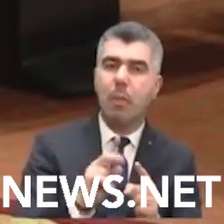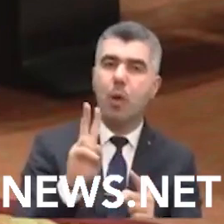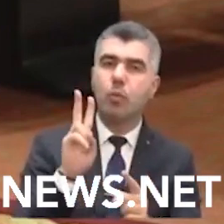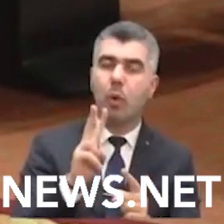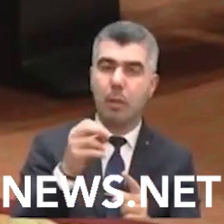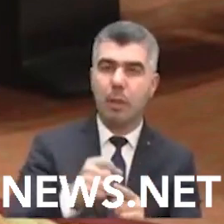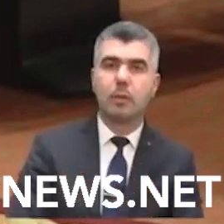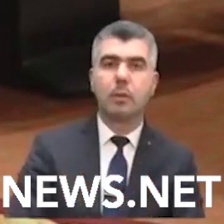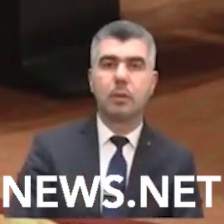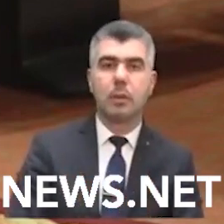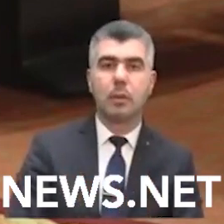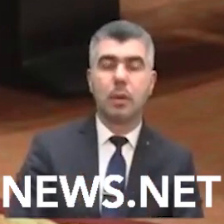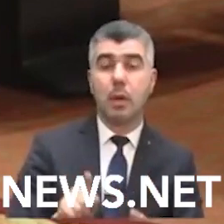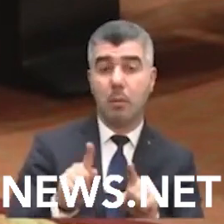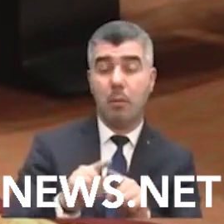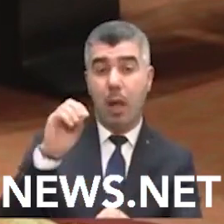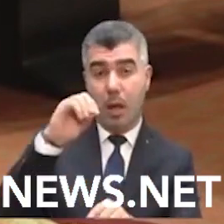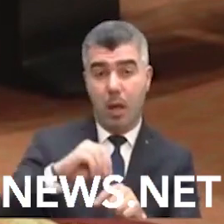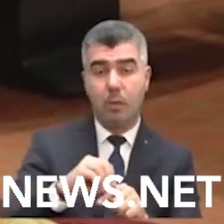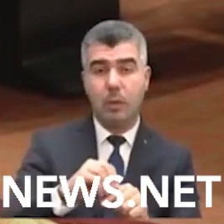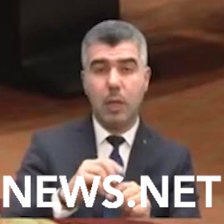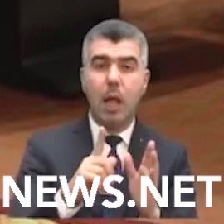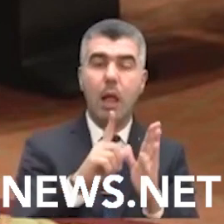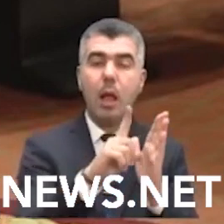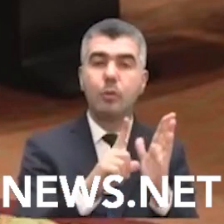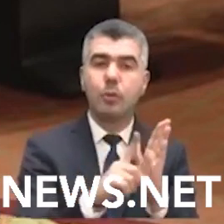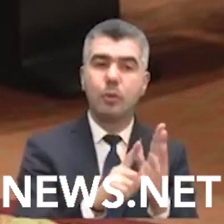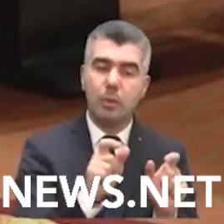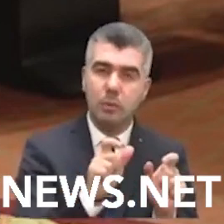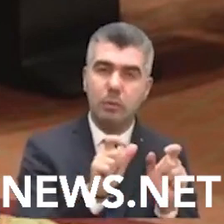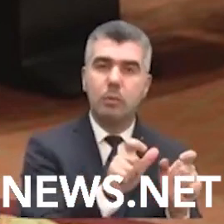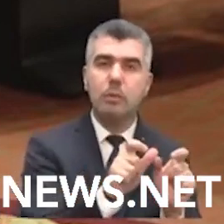إعداد دفتر التحملات متعلق بالمساعدة للإشراف على